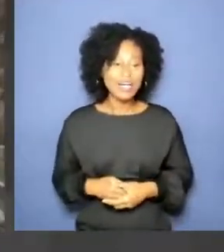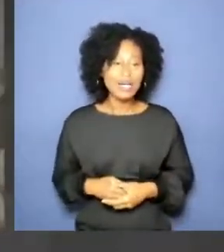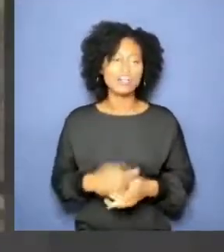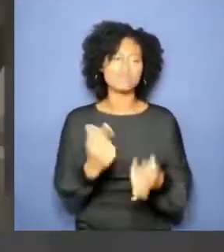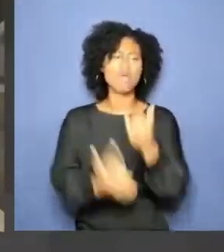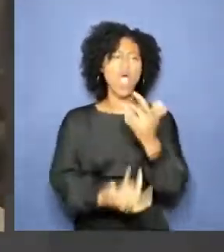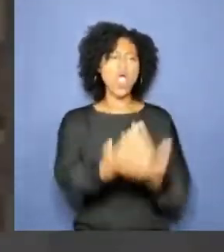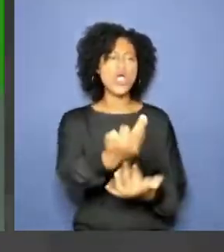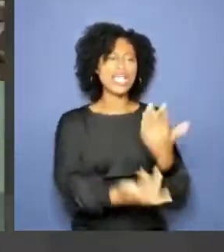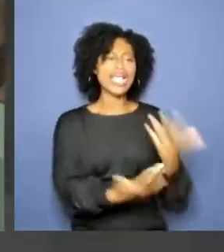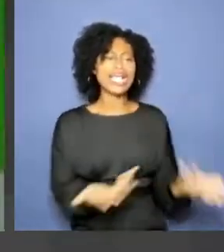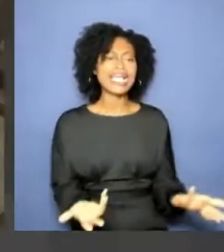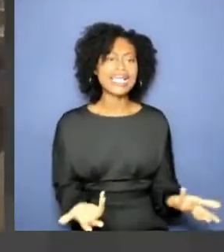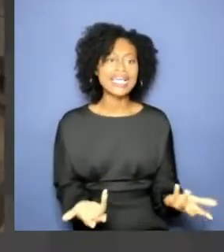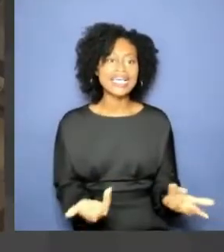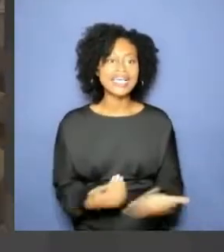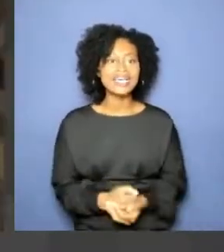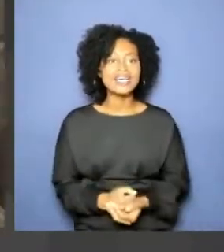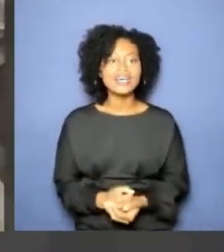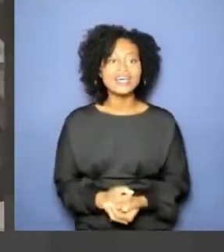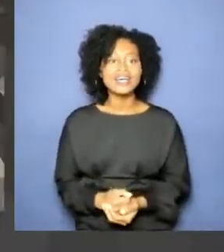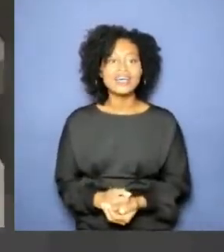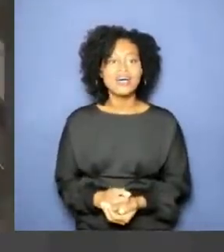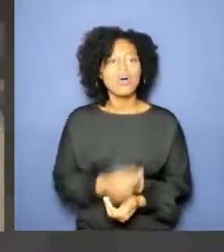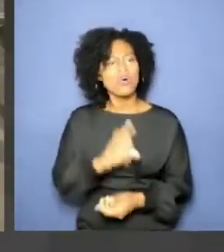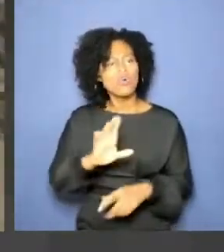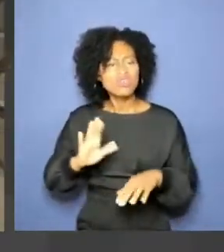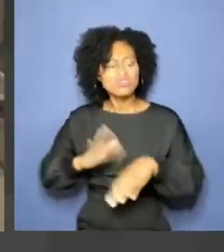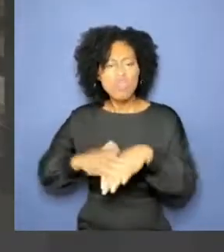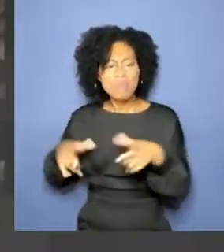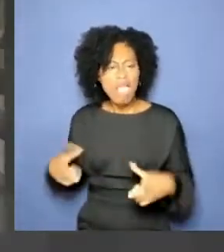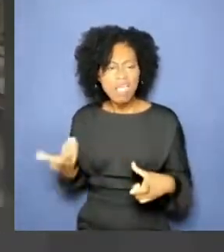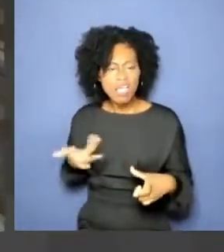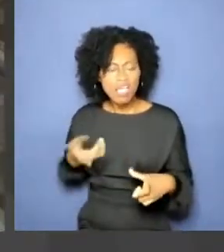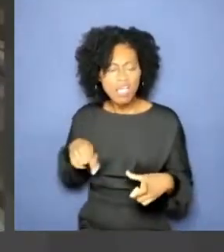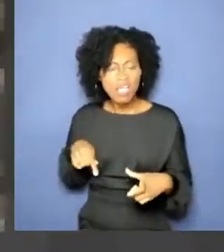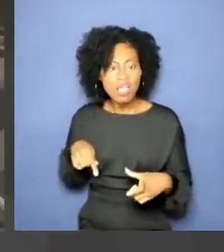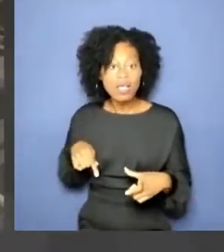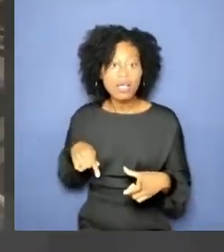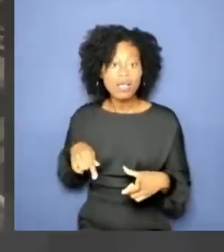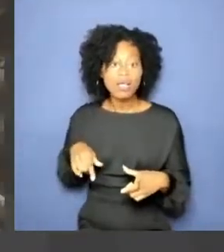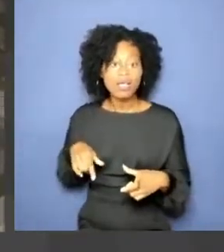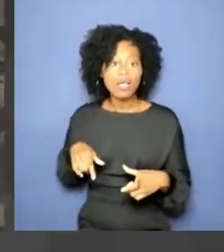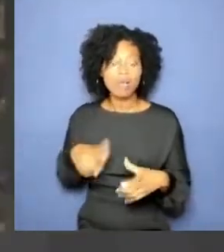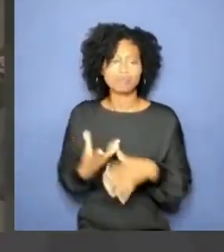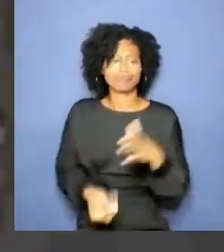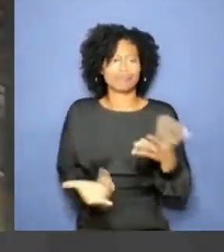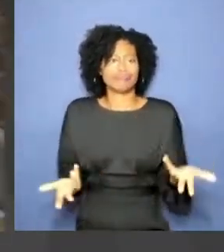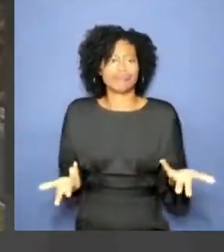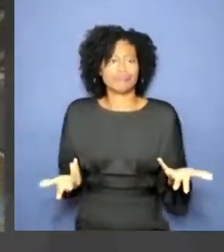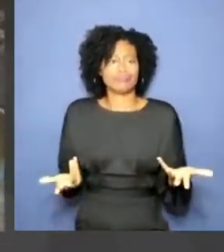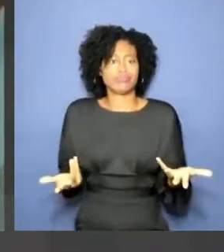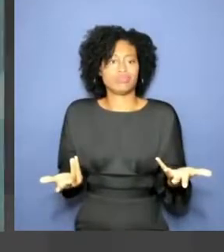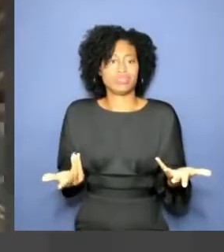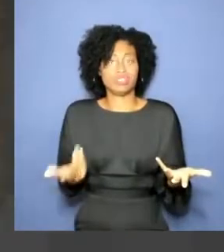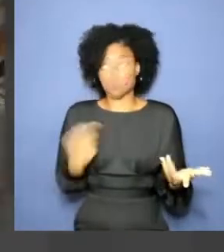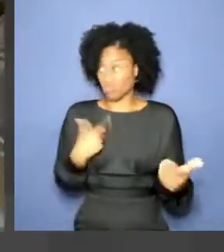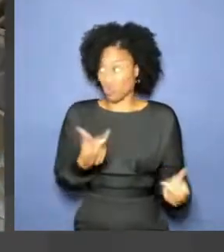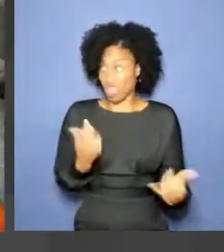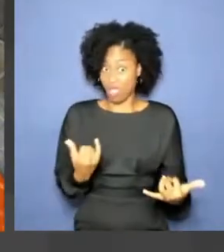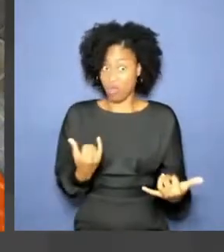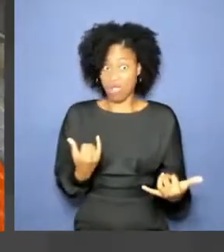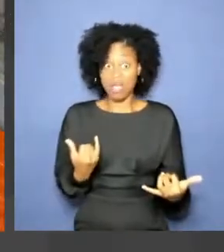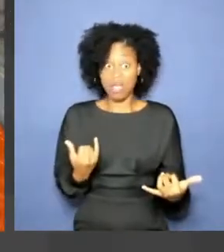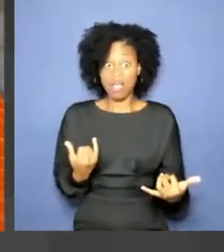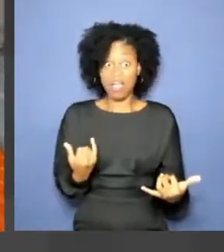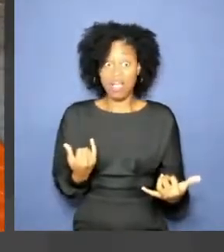がめっちゃついてるが。ほんとだ。待って。これ何このボタン。これ何無理やり消えた。今のうち。待って。行くし